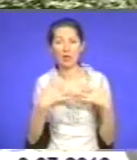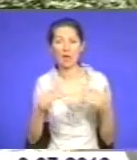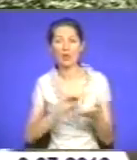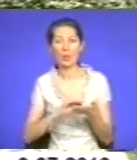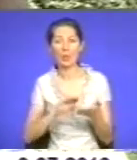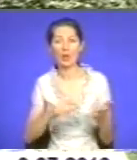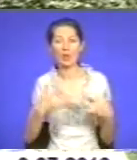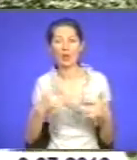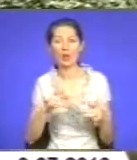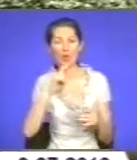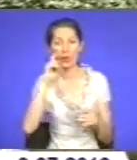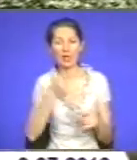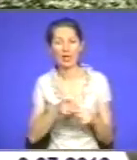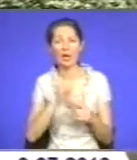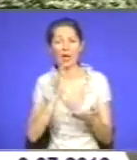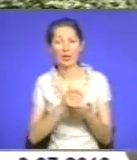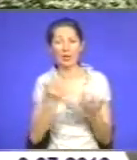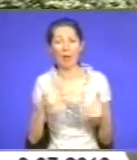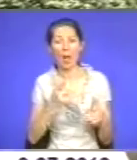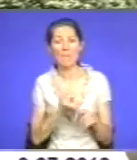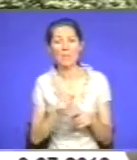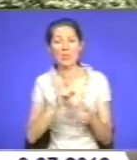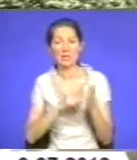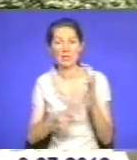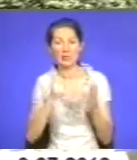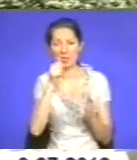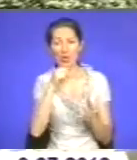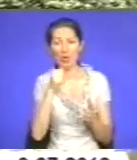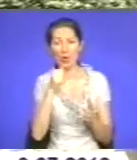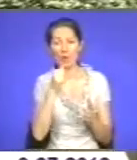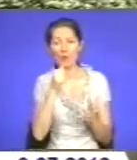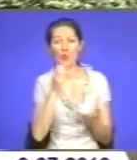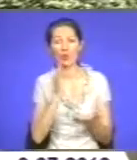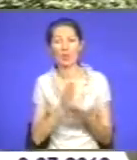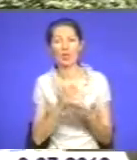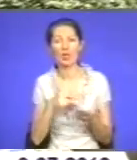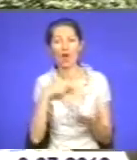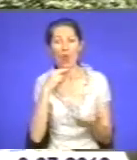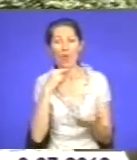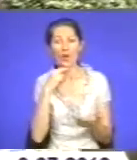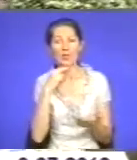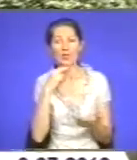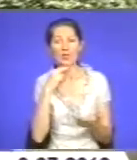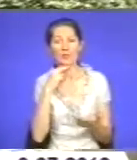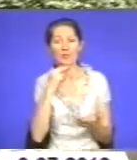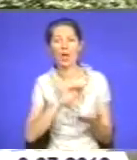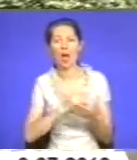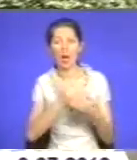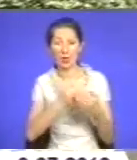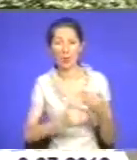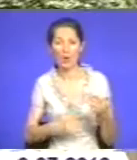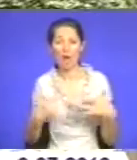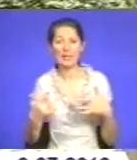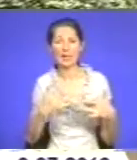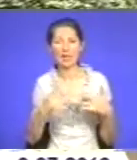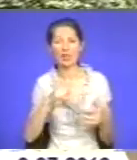Україні, яка існує вже більше як 70 років, мається на увазі репертуарний театр